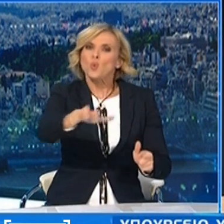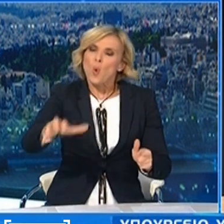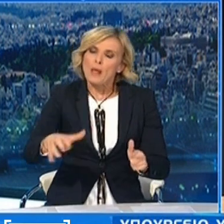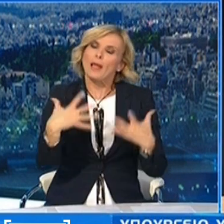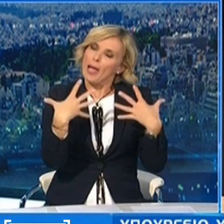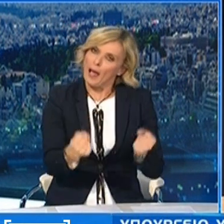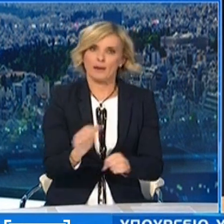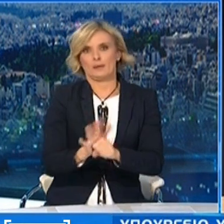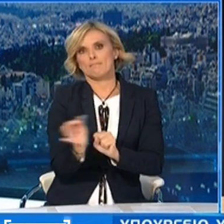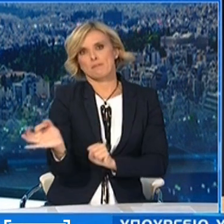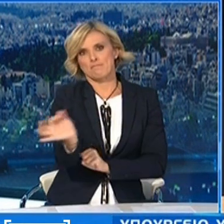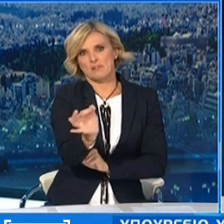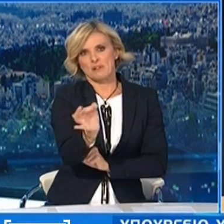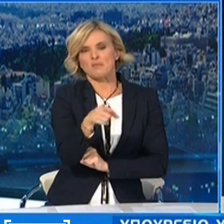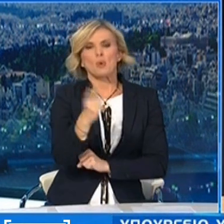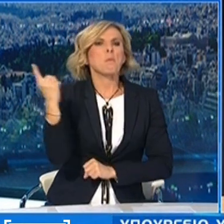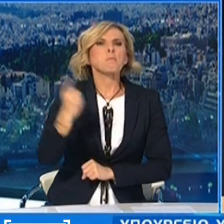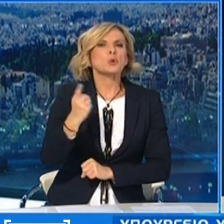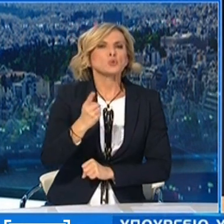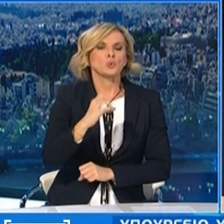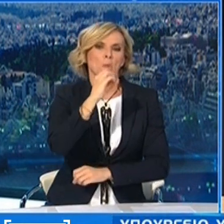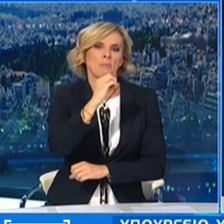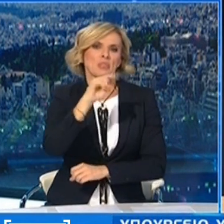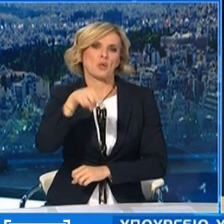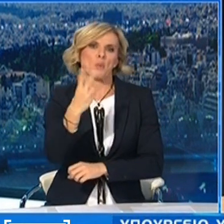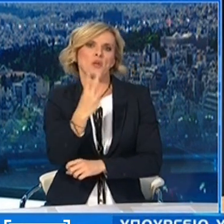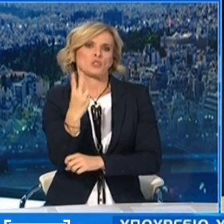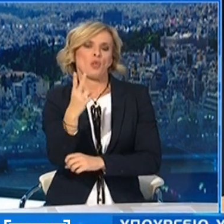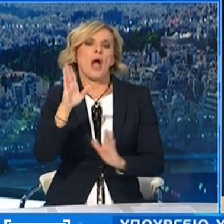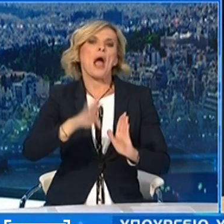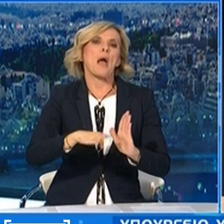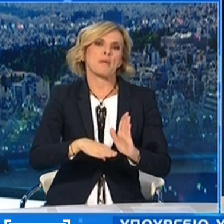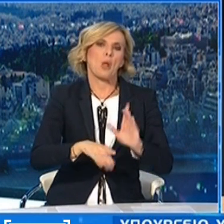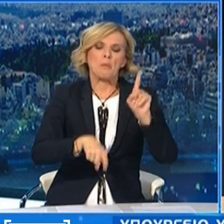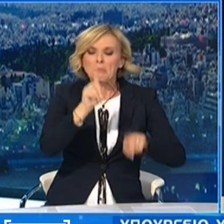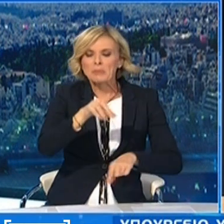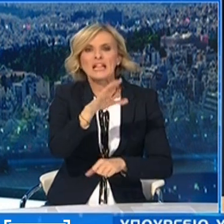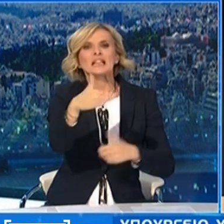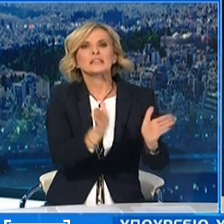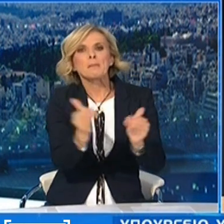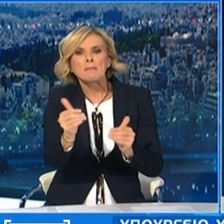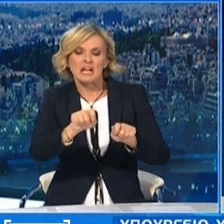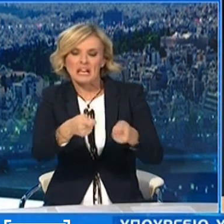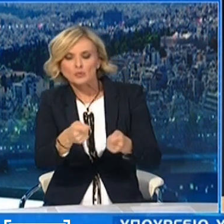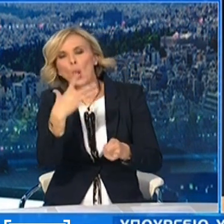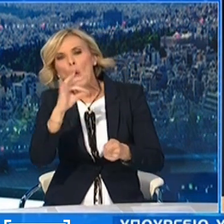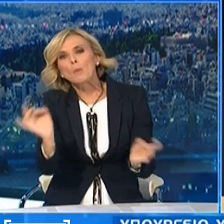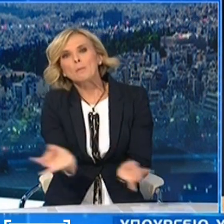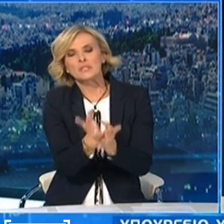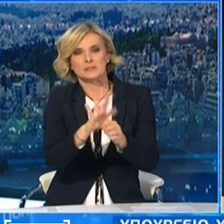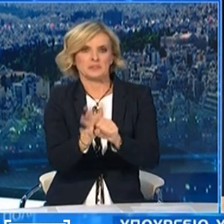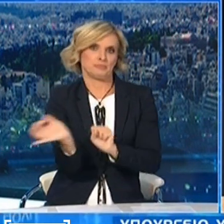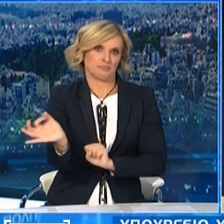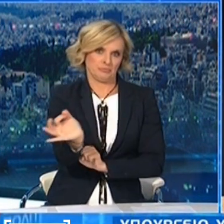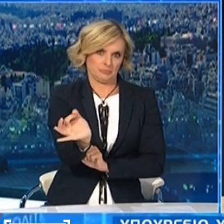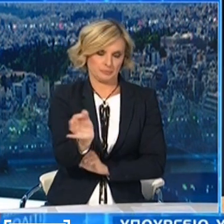τμήματων πανελλαδικά, ποσοστό 0,22% και 0,30% αντίστοιχα του συνόλου. Θα ήθελα στο σημείο